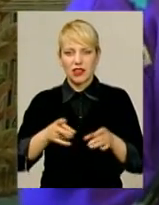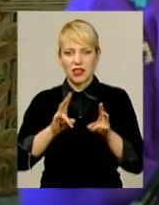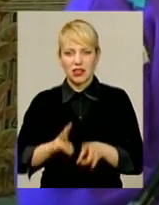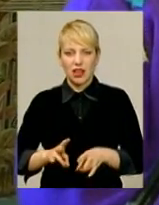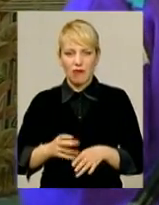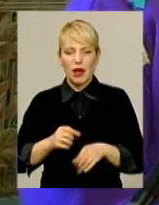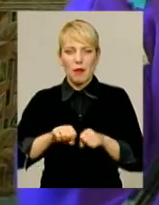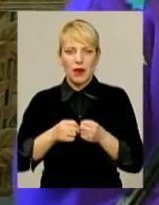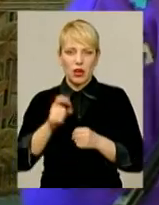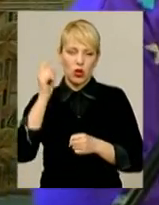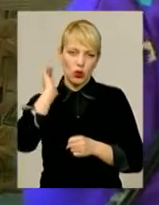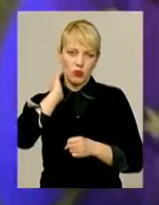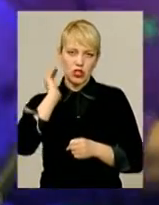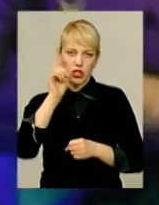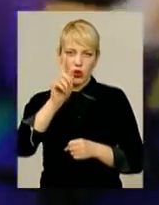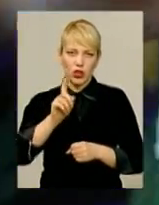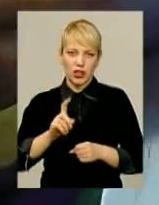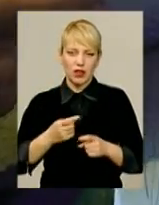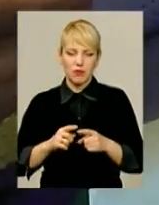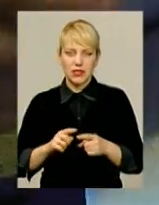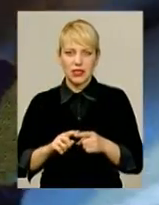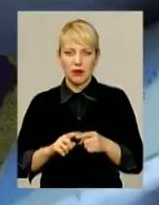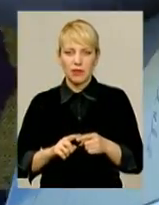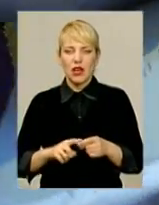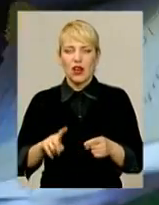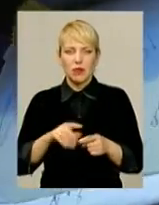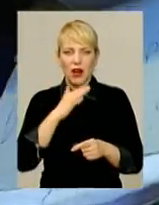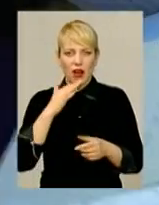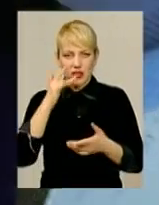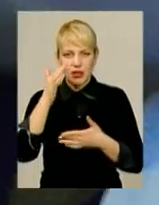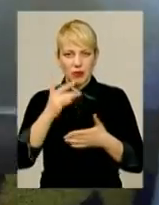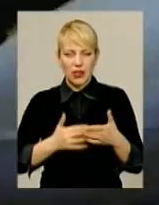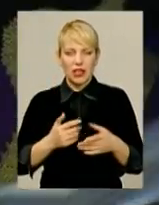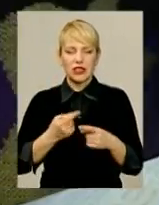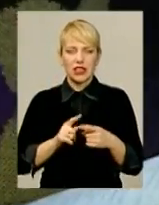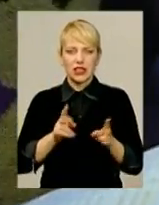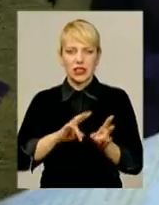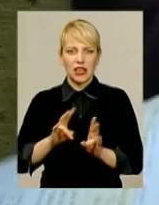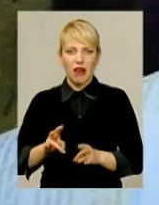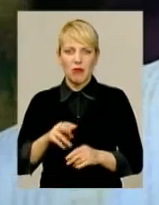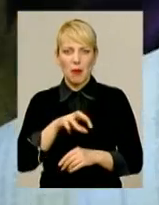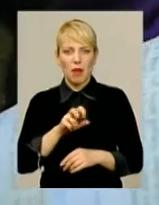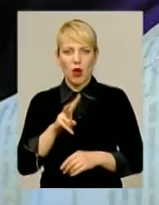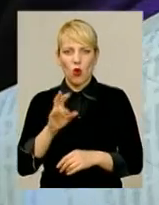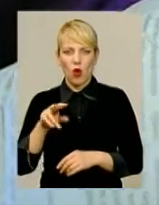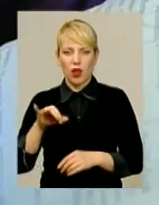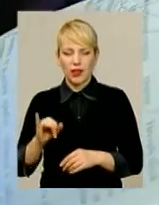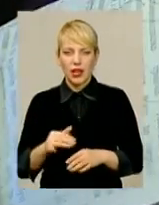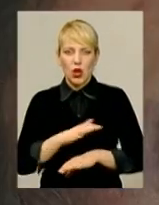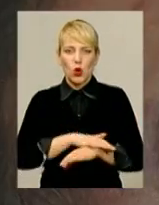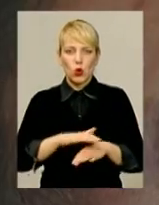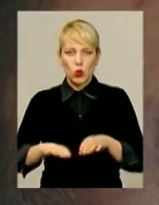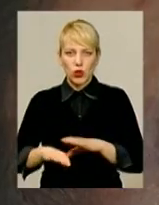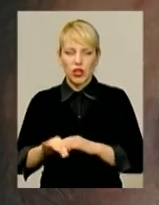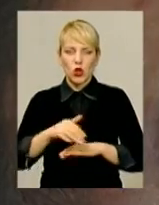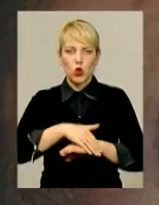перелом шийного хребця, забій спинного мозку важкого ступеню. Ось далеко не повний перелік травм Миколи. Ані руки, ані ноги хлопця майже